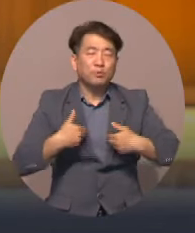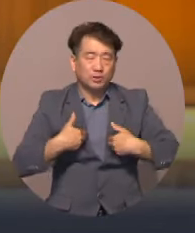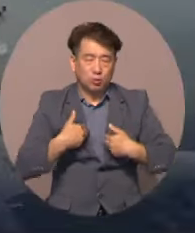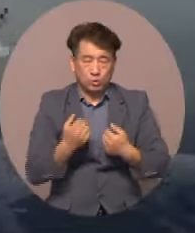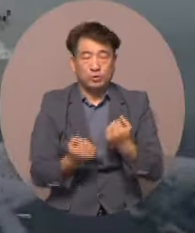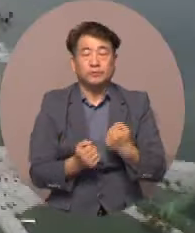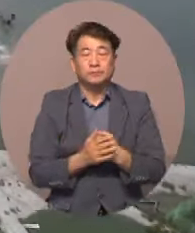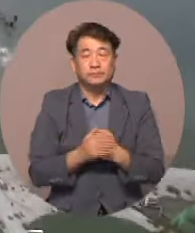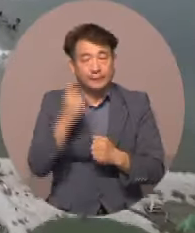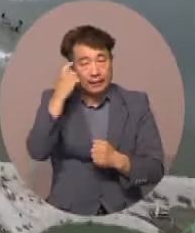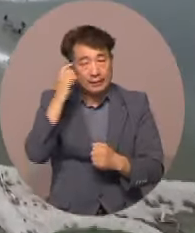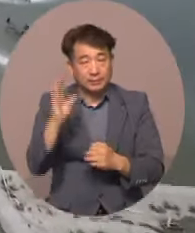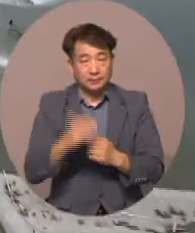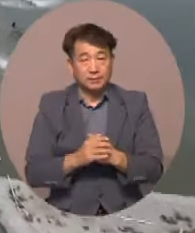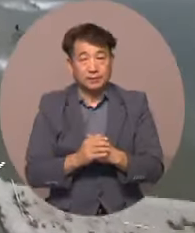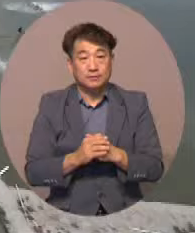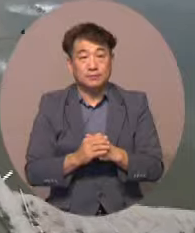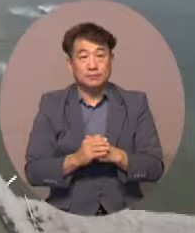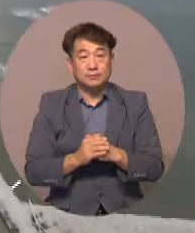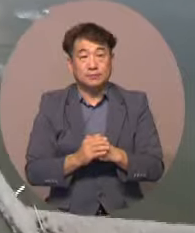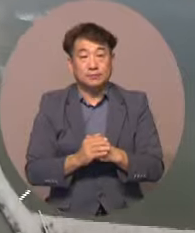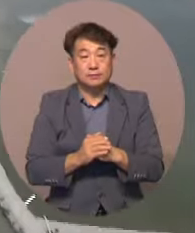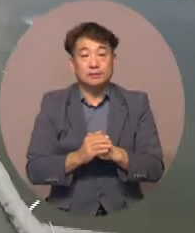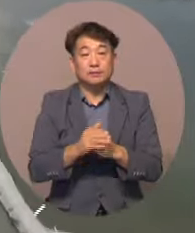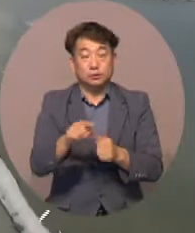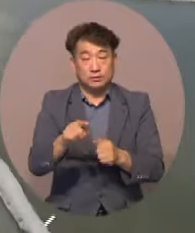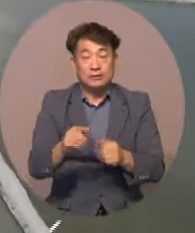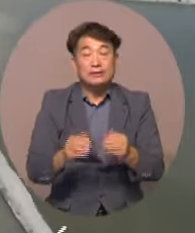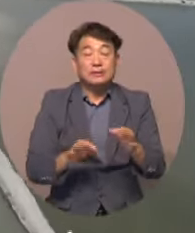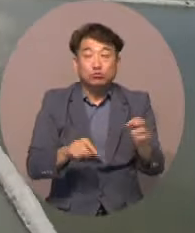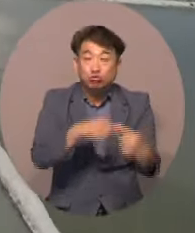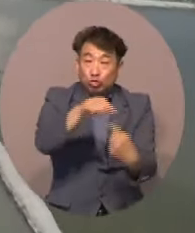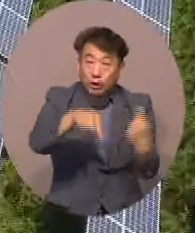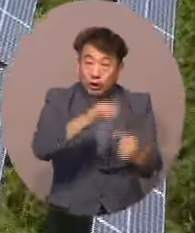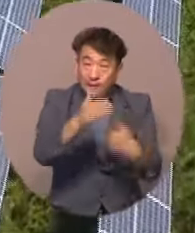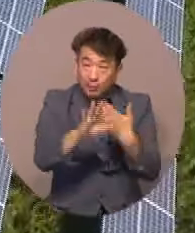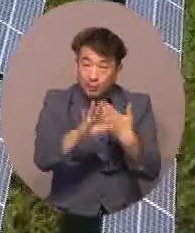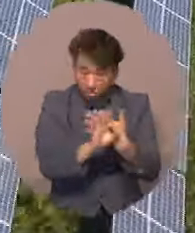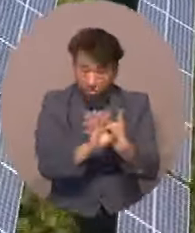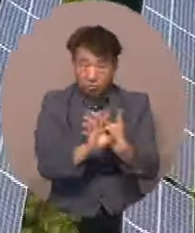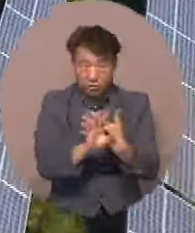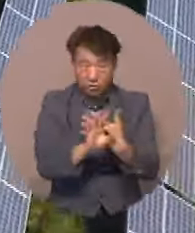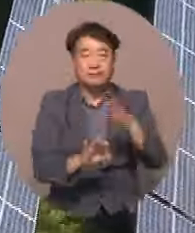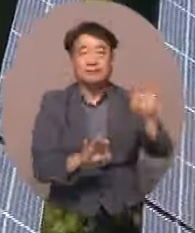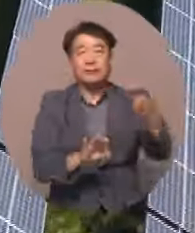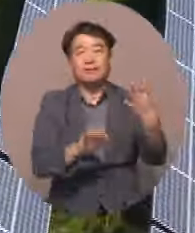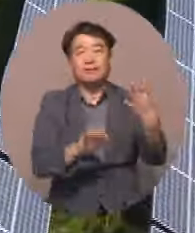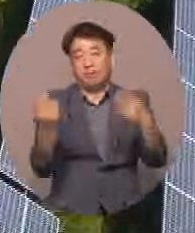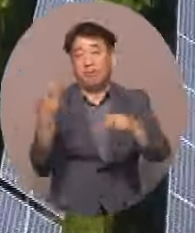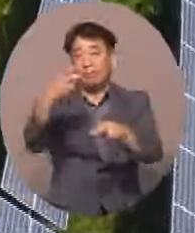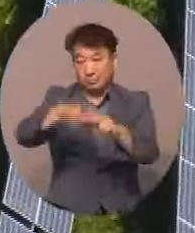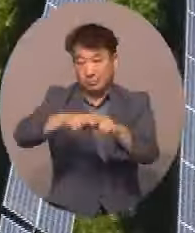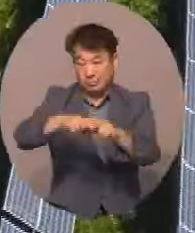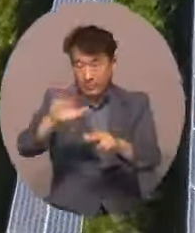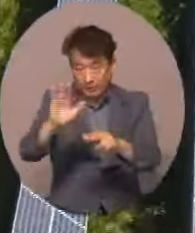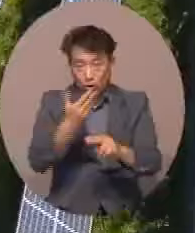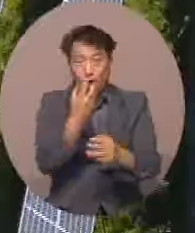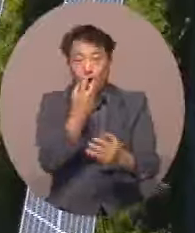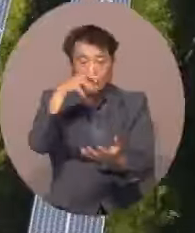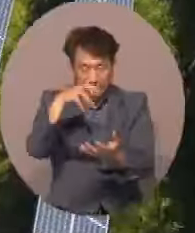봅니다. 충남도는 아리백 산단 운영으로 400여 명의 고용 창출을 전망한 가운데 아리백 인증